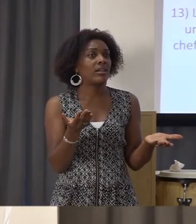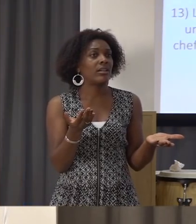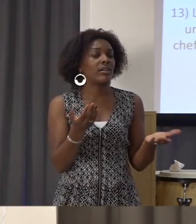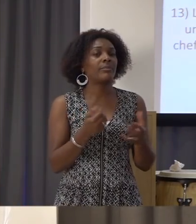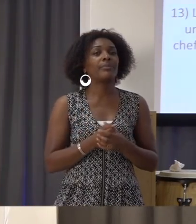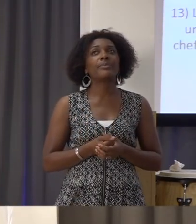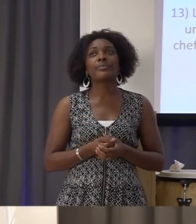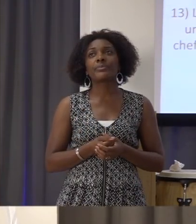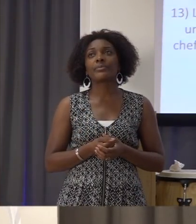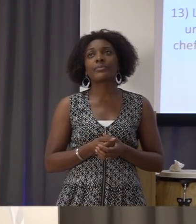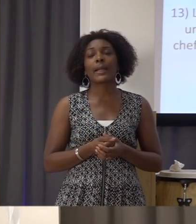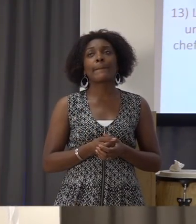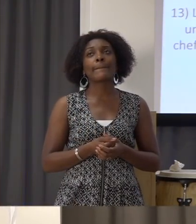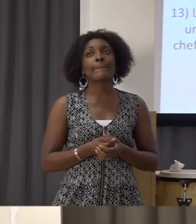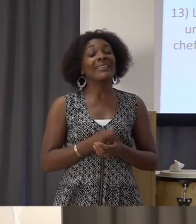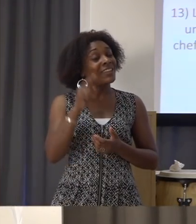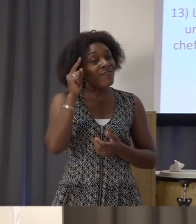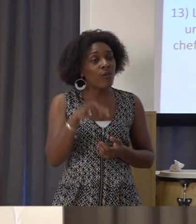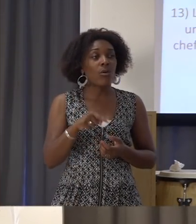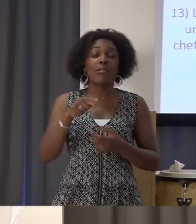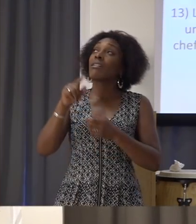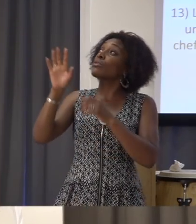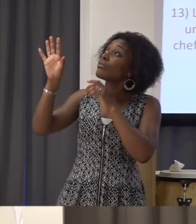Acceptons la vision de Dieu.